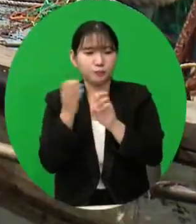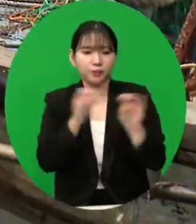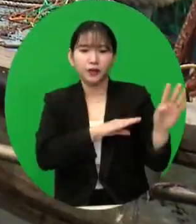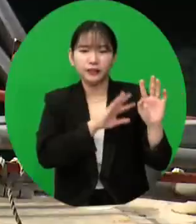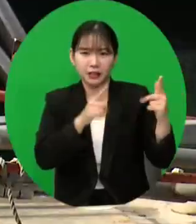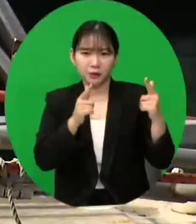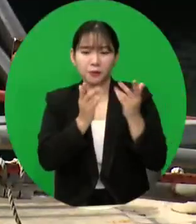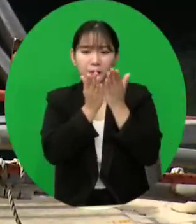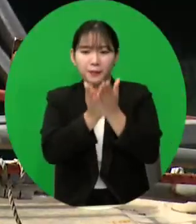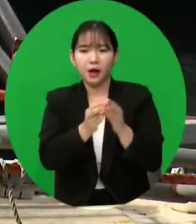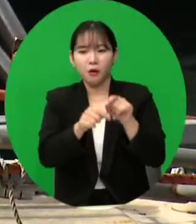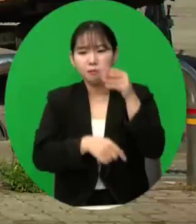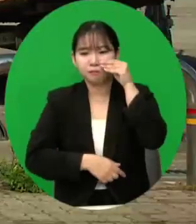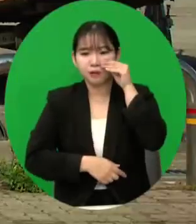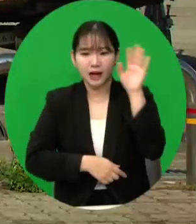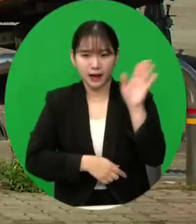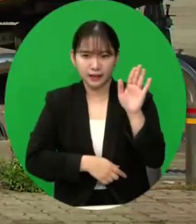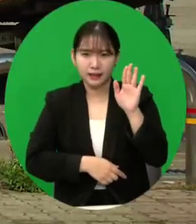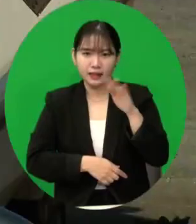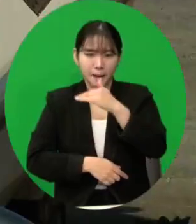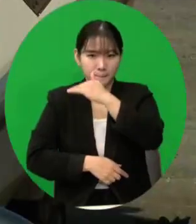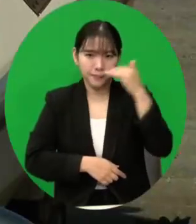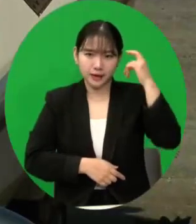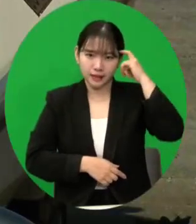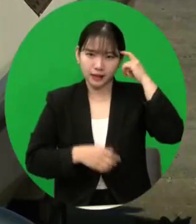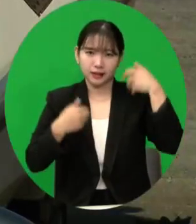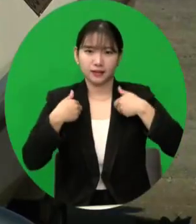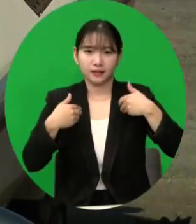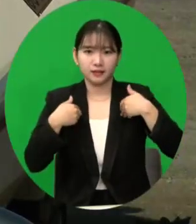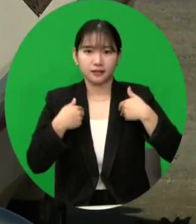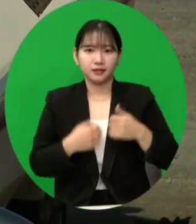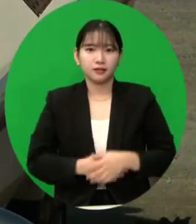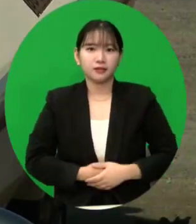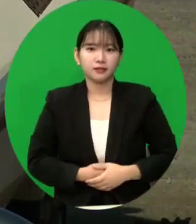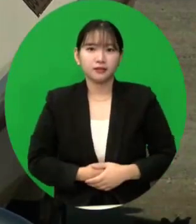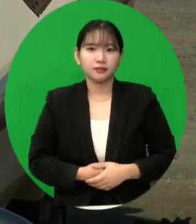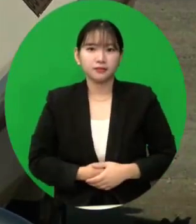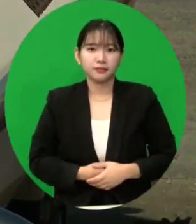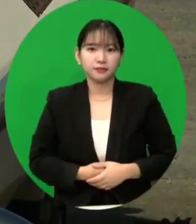어선을 장기간 방치하지 않는 시민의식도 필요합니다. MBC 뉴스 안준호입니다.